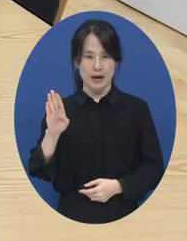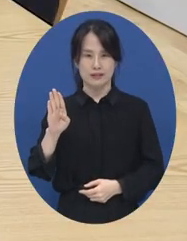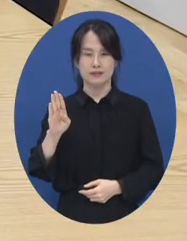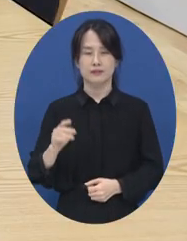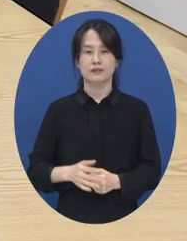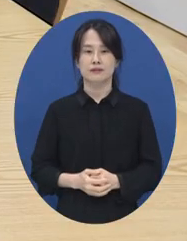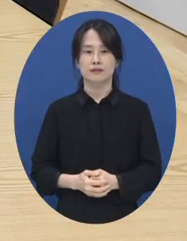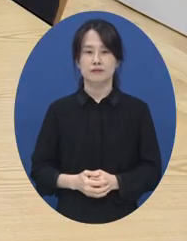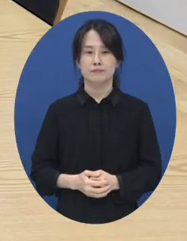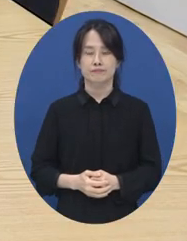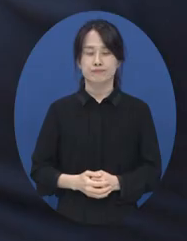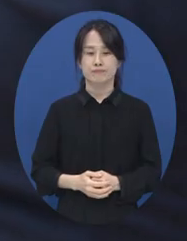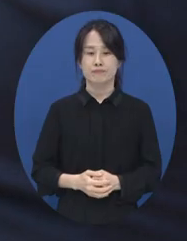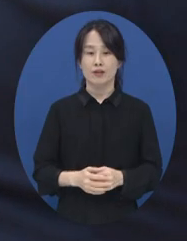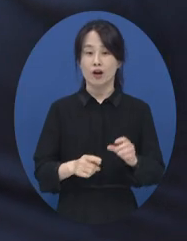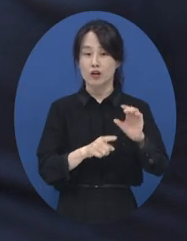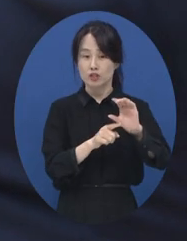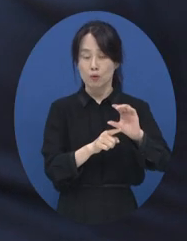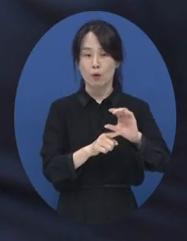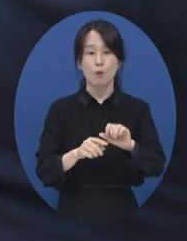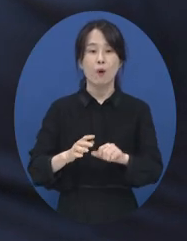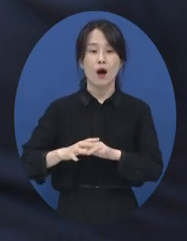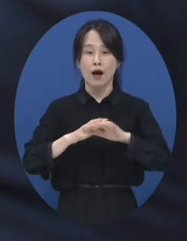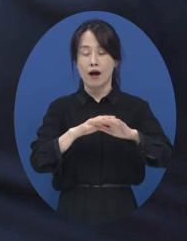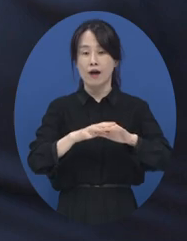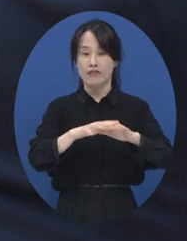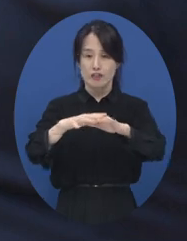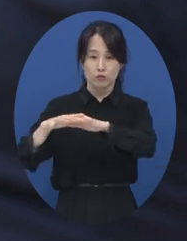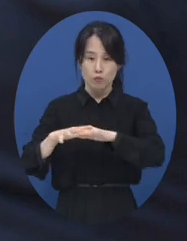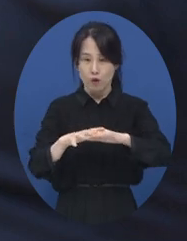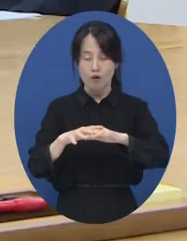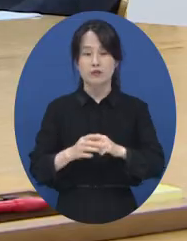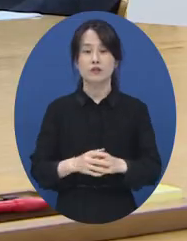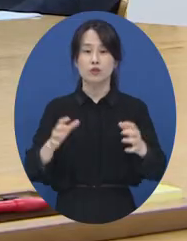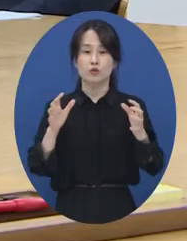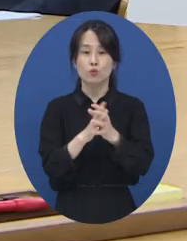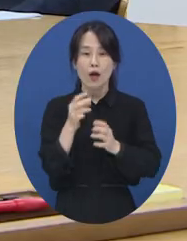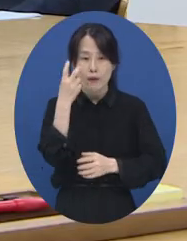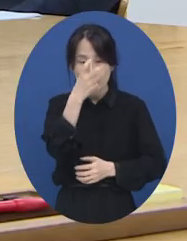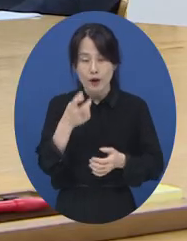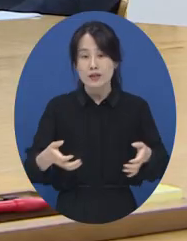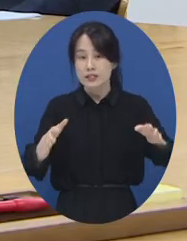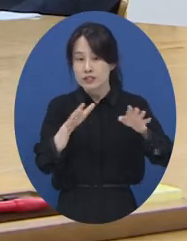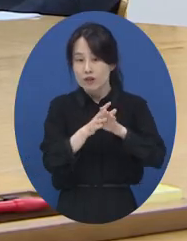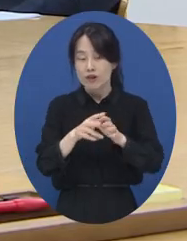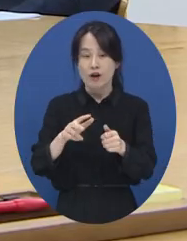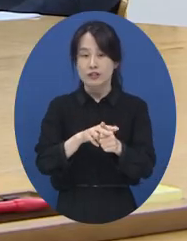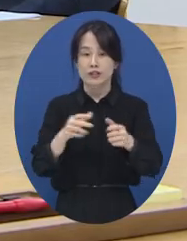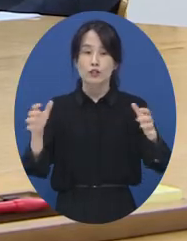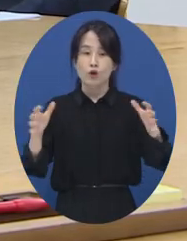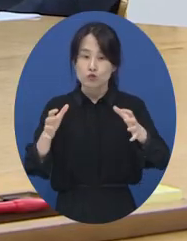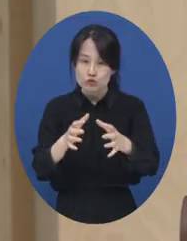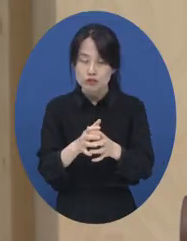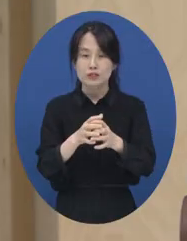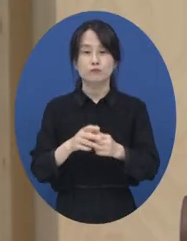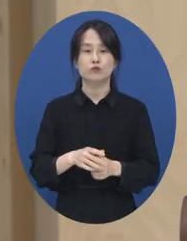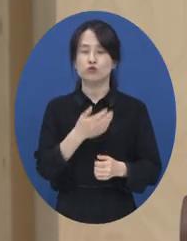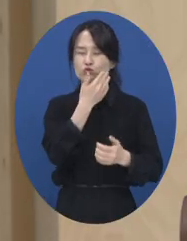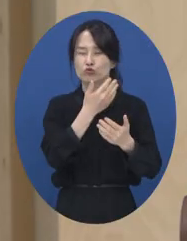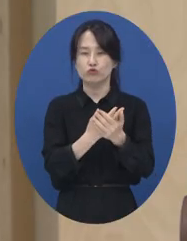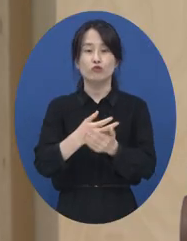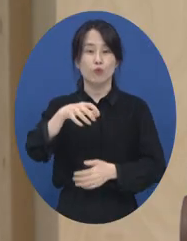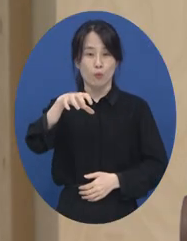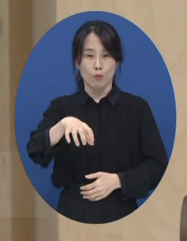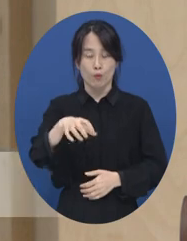6x 바이트 입니다 서버 와 네트워크 스토리지 등을 제공하는 통합 관리 시설로 데이터 수집과 운영을 위한 핵심